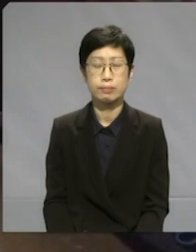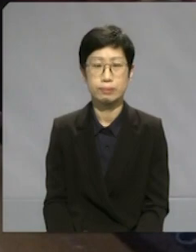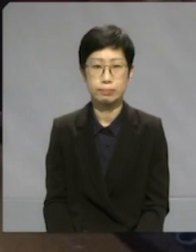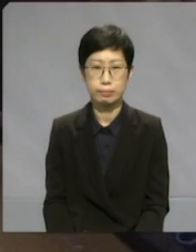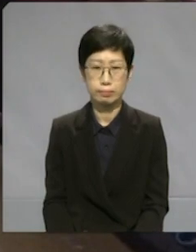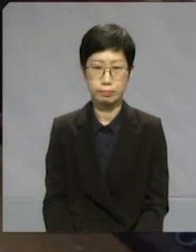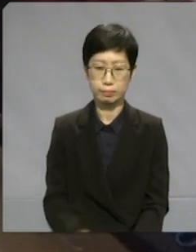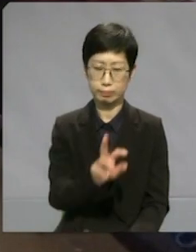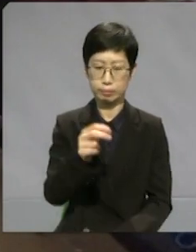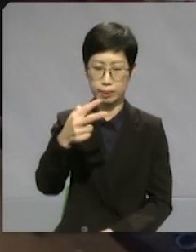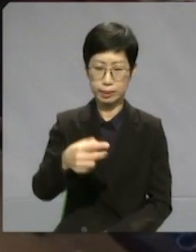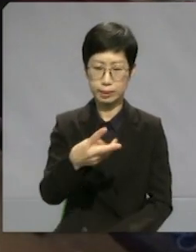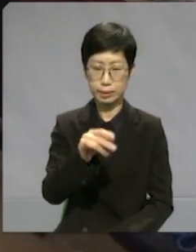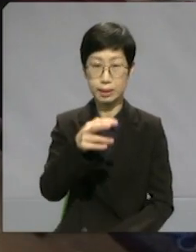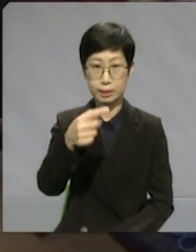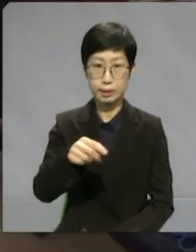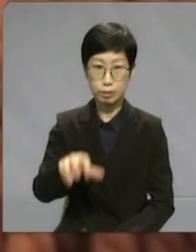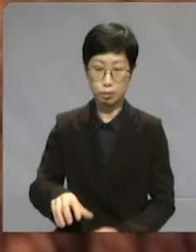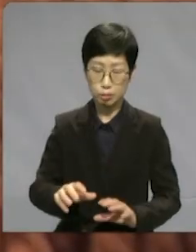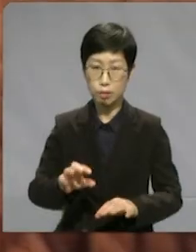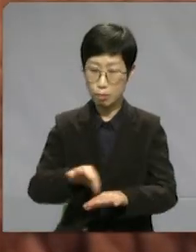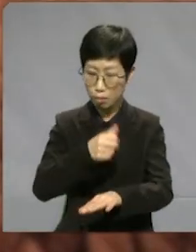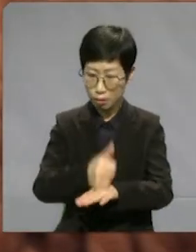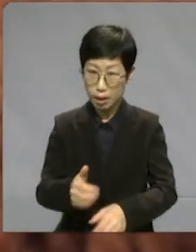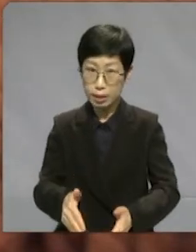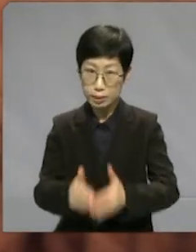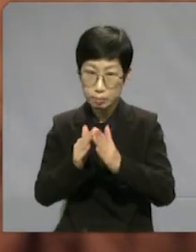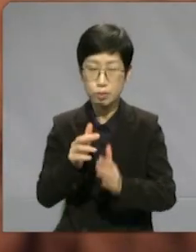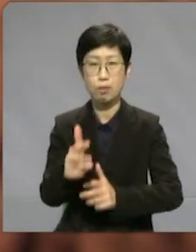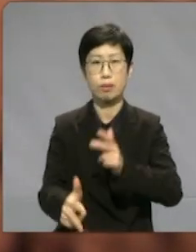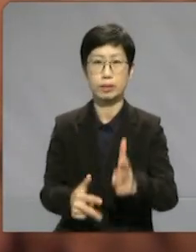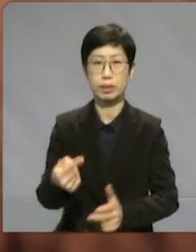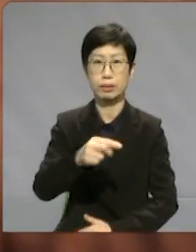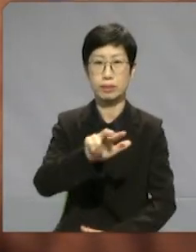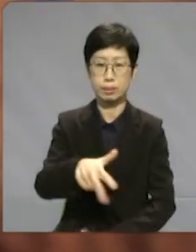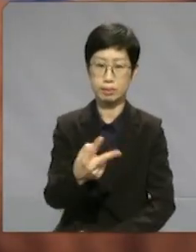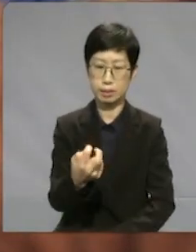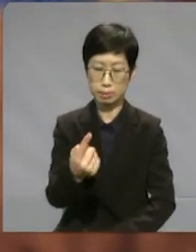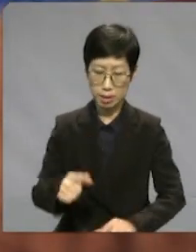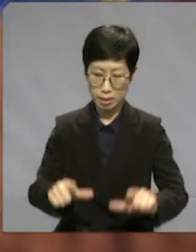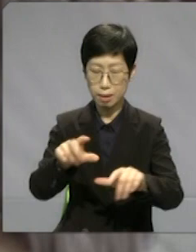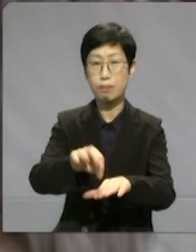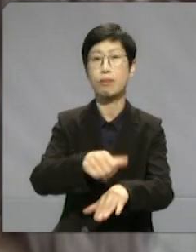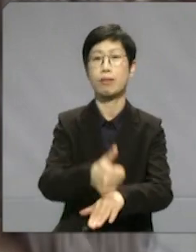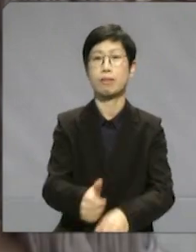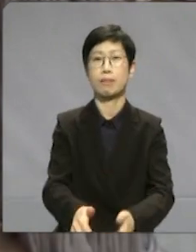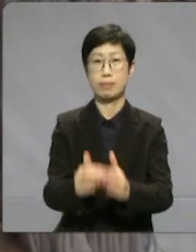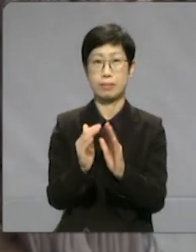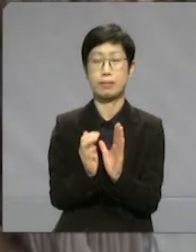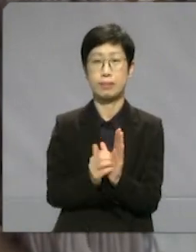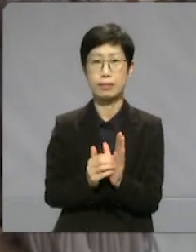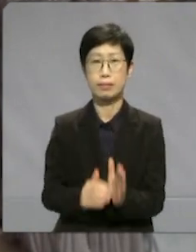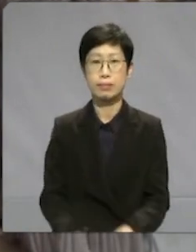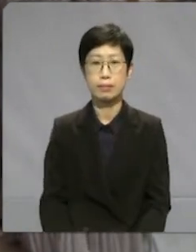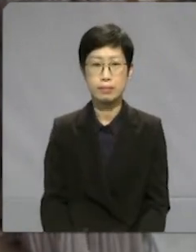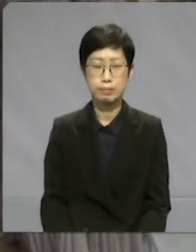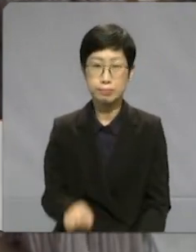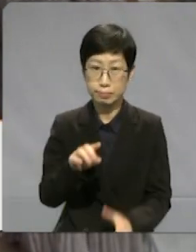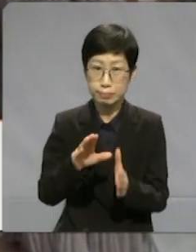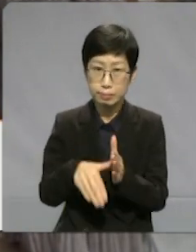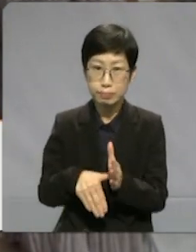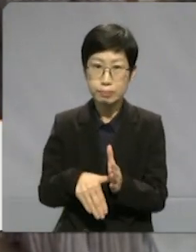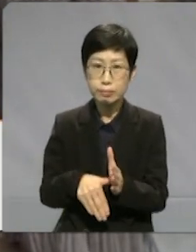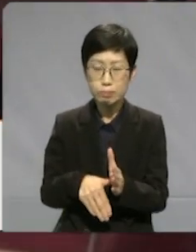마드리드에 있는 왕립 태피스트리 공장은 1721년 펠리페 세가 세웠습니다 당시